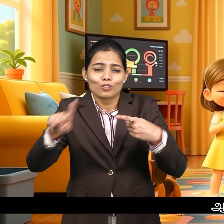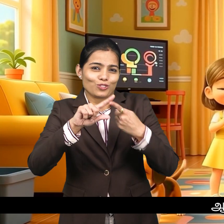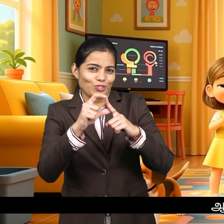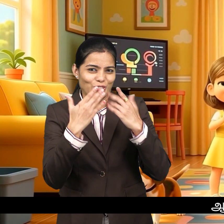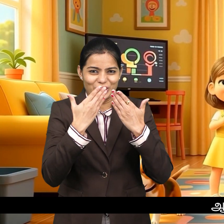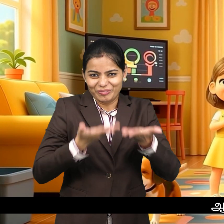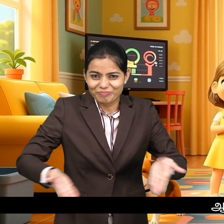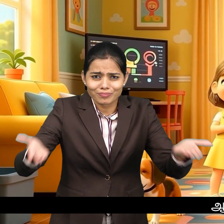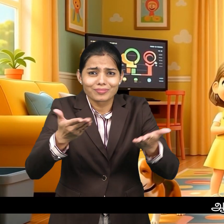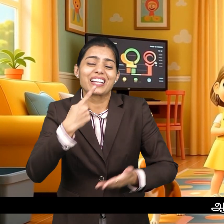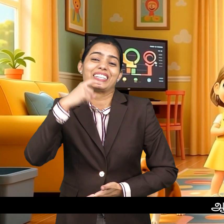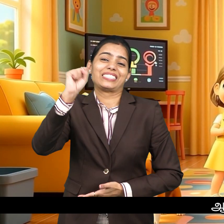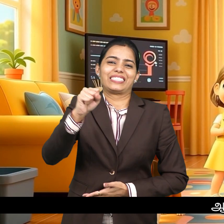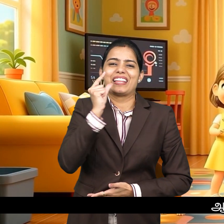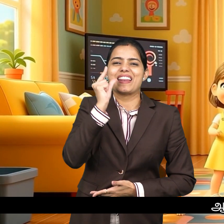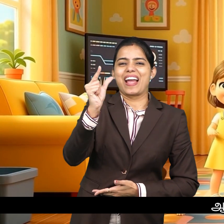ஆமாமா.